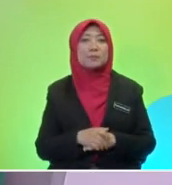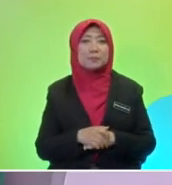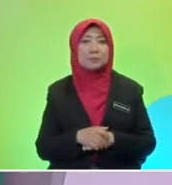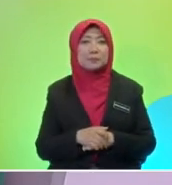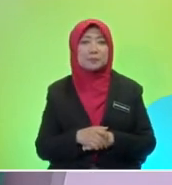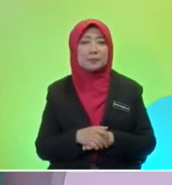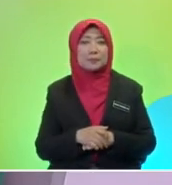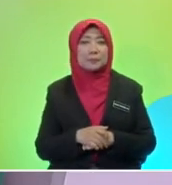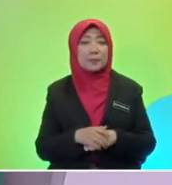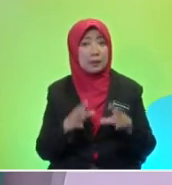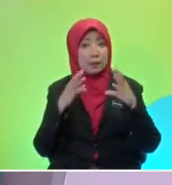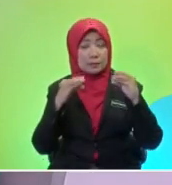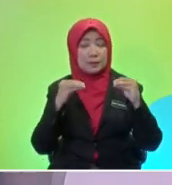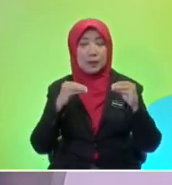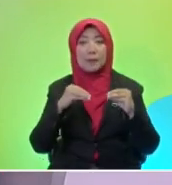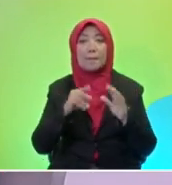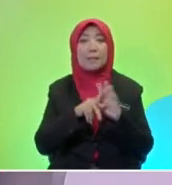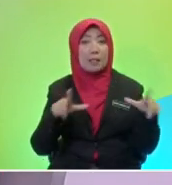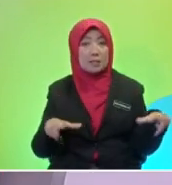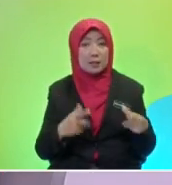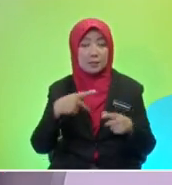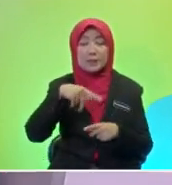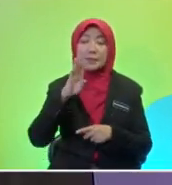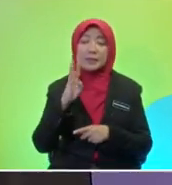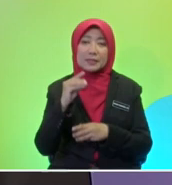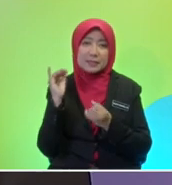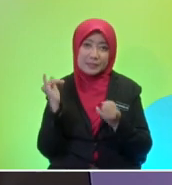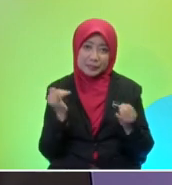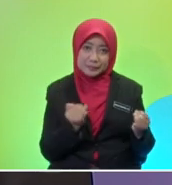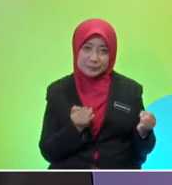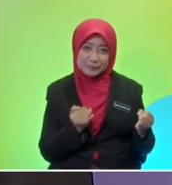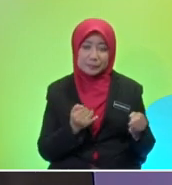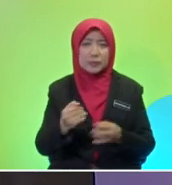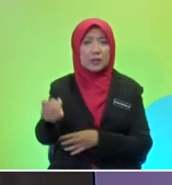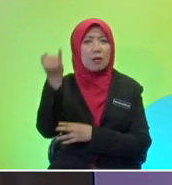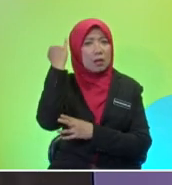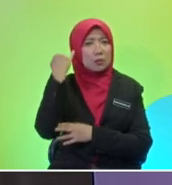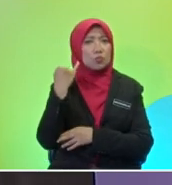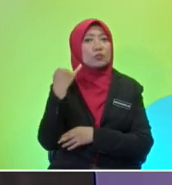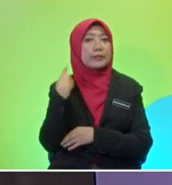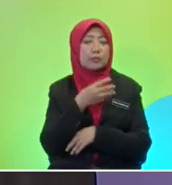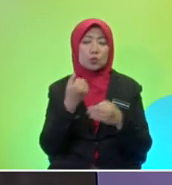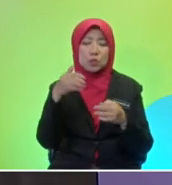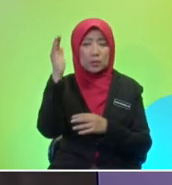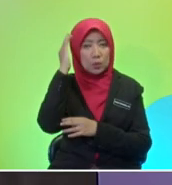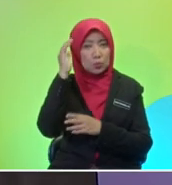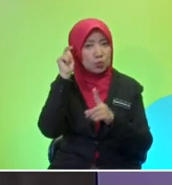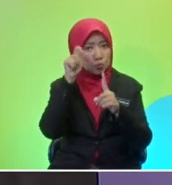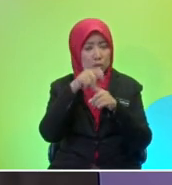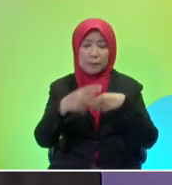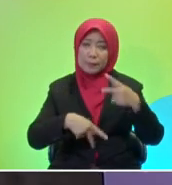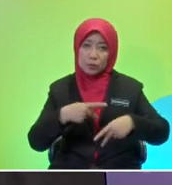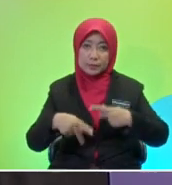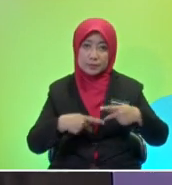kita yaitu pelaksanaan pbby silahkan Oke ilmu tentang maklum ya Apa tujuannya apa